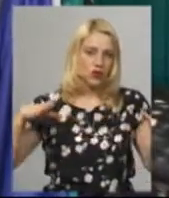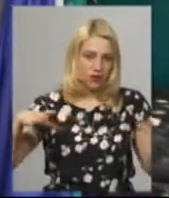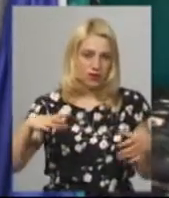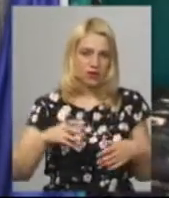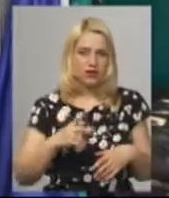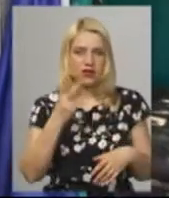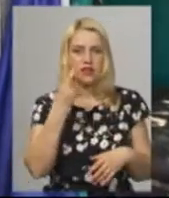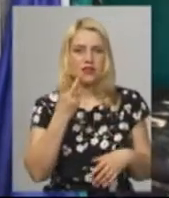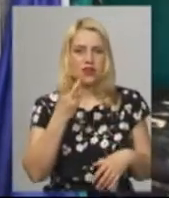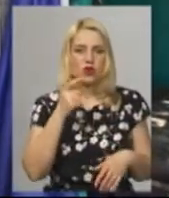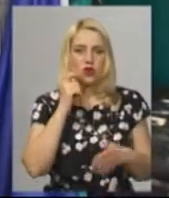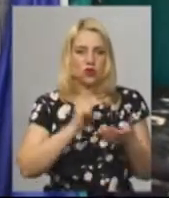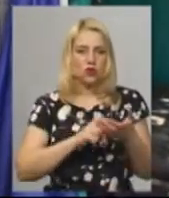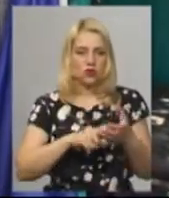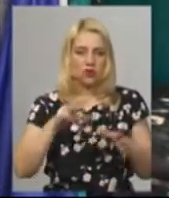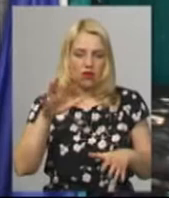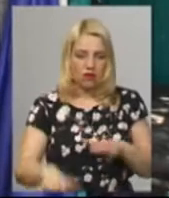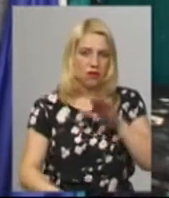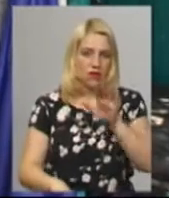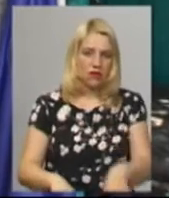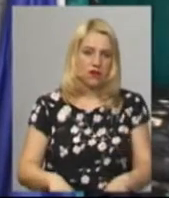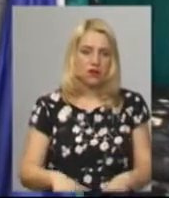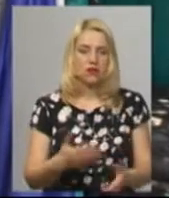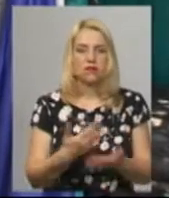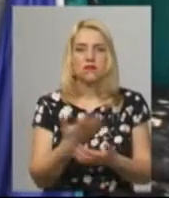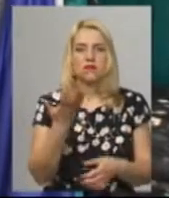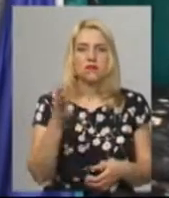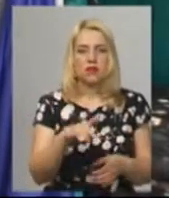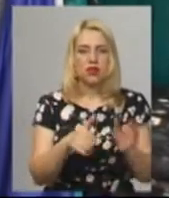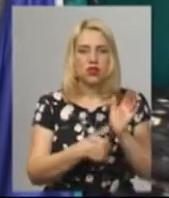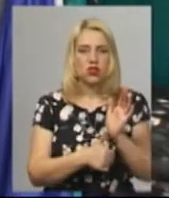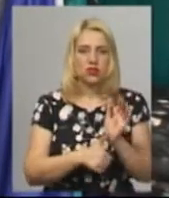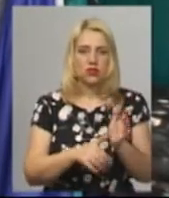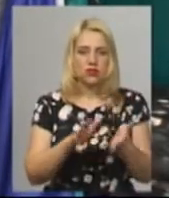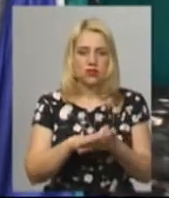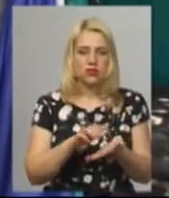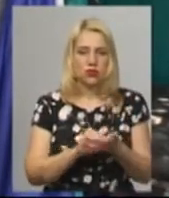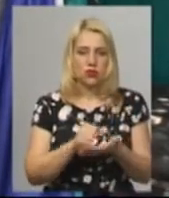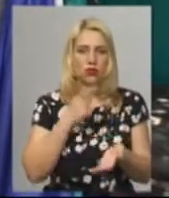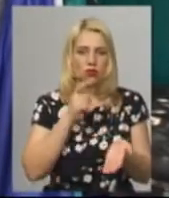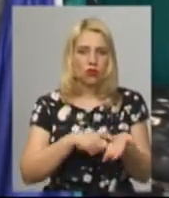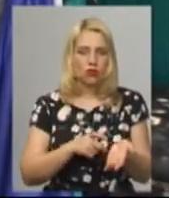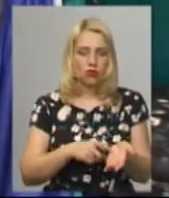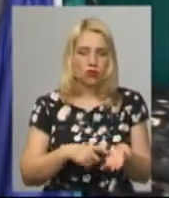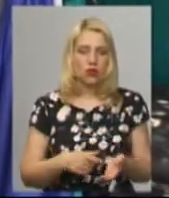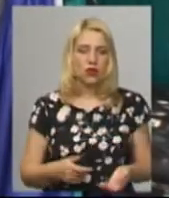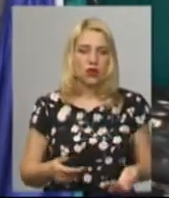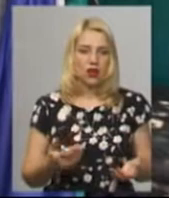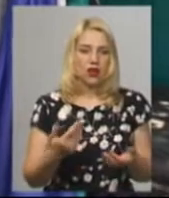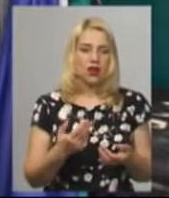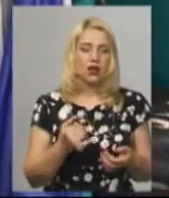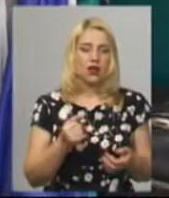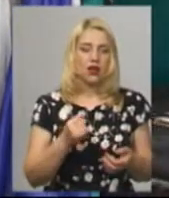дві задавив. Одну видер, штук 5 чи 6 курок перечавив. У мене там 10 їх було. Потім